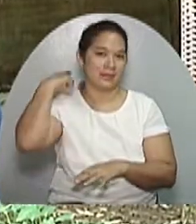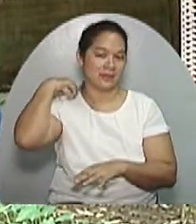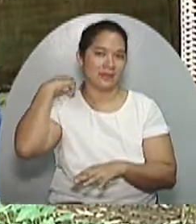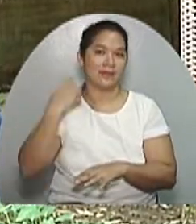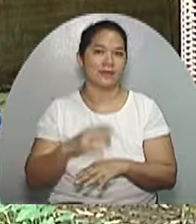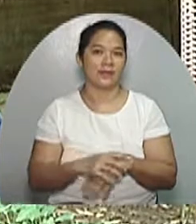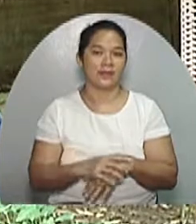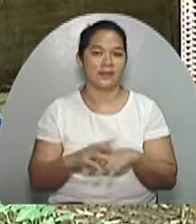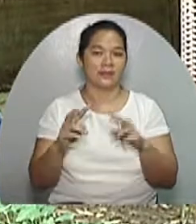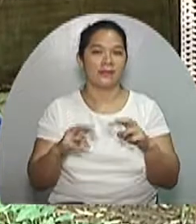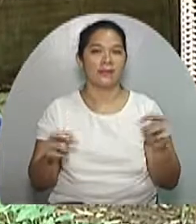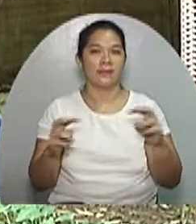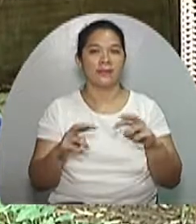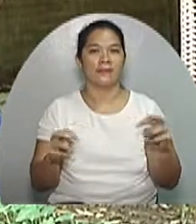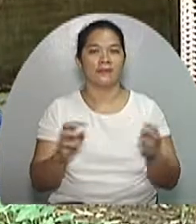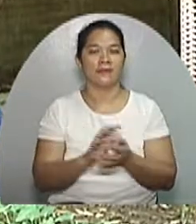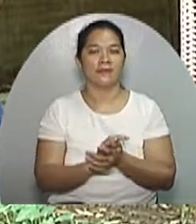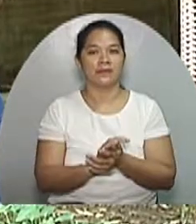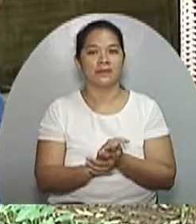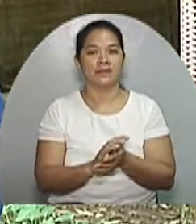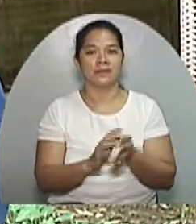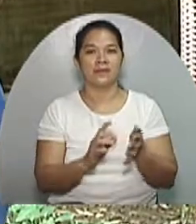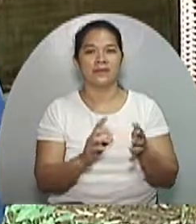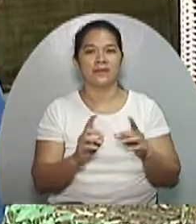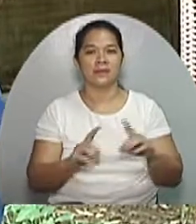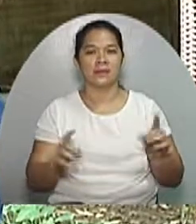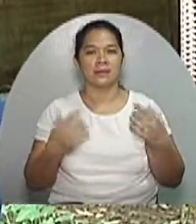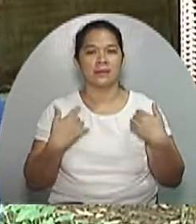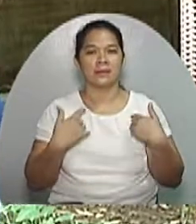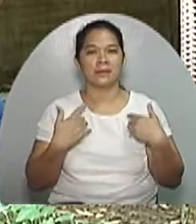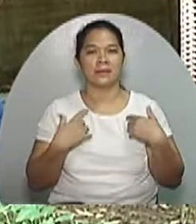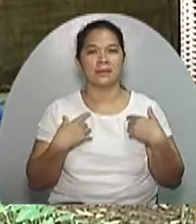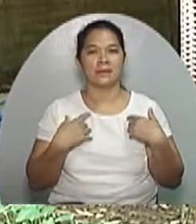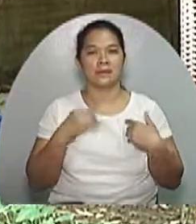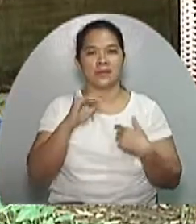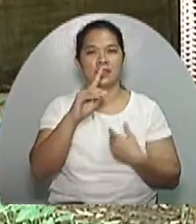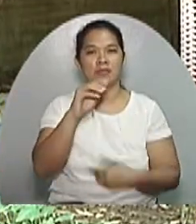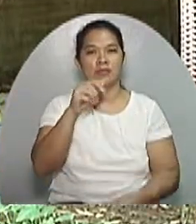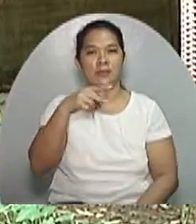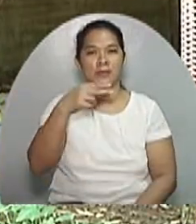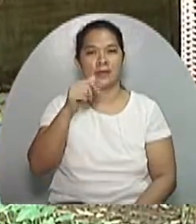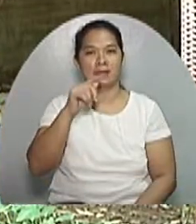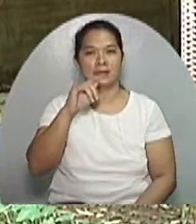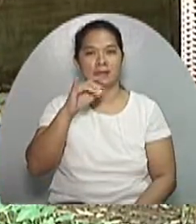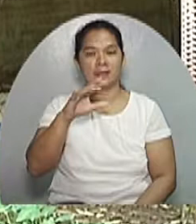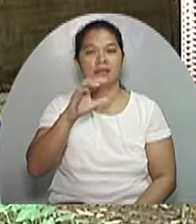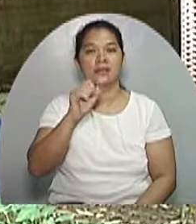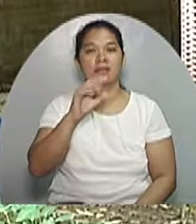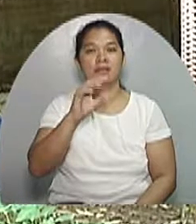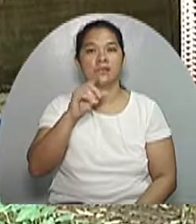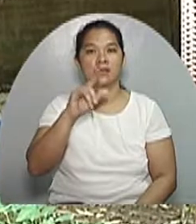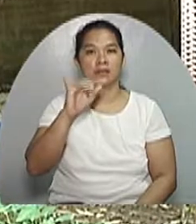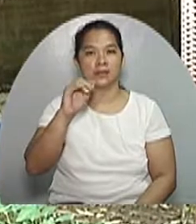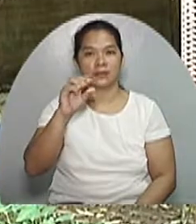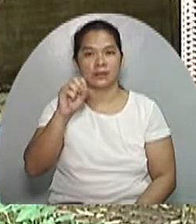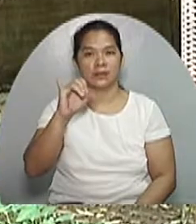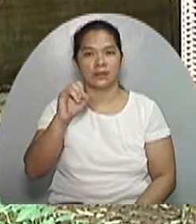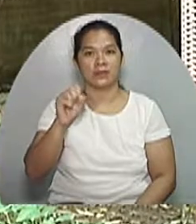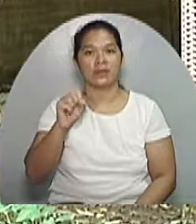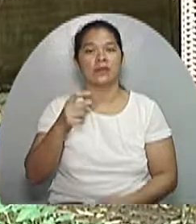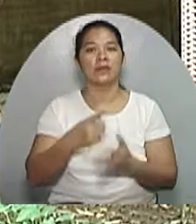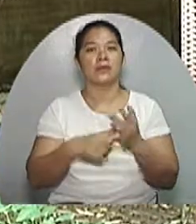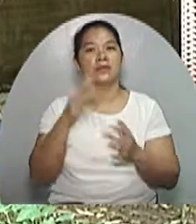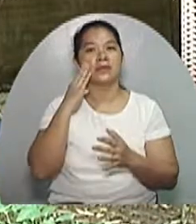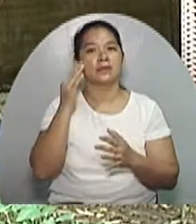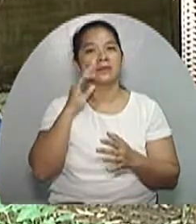ng kanyang kanang bahagi ng likod. Nang ipasuri nila ito, na-diagnose siya ng pagkakaroon ng idiopathic